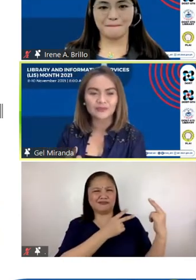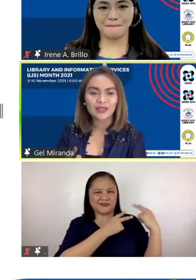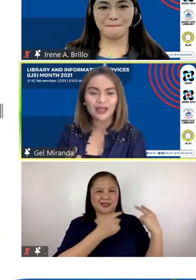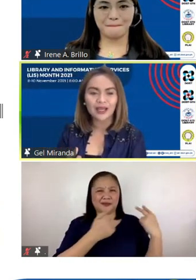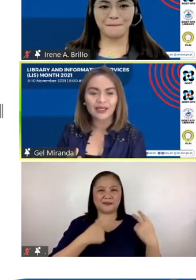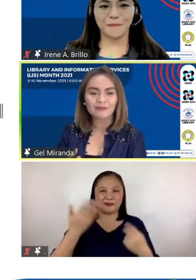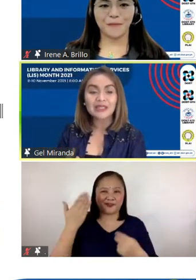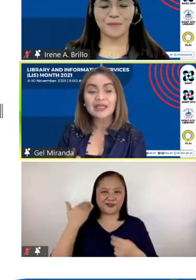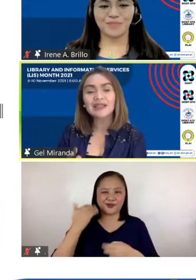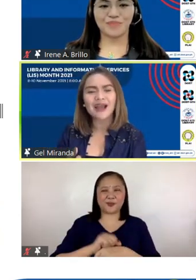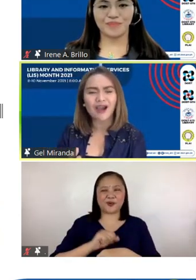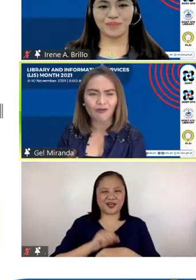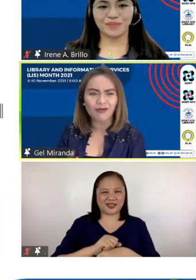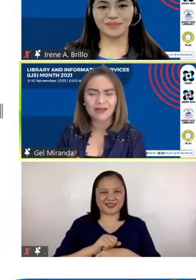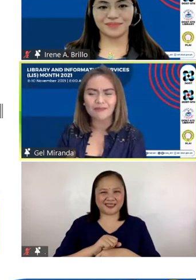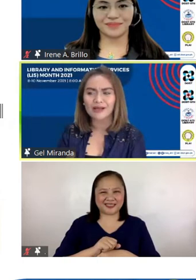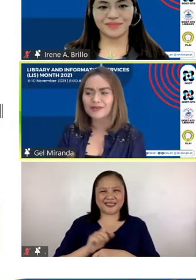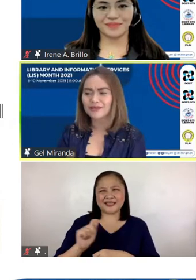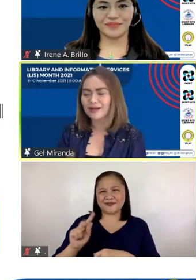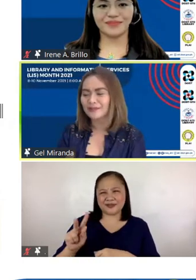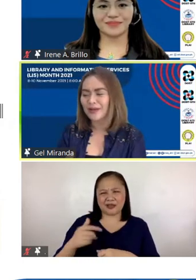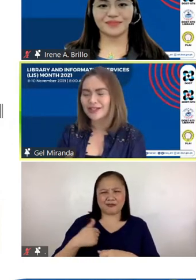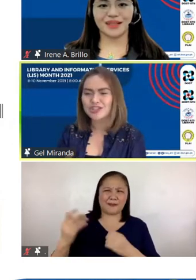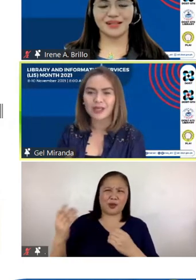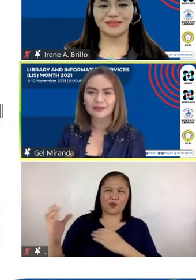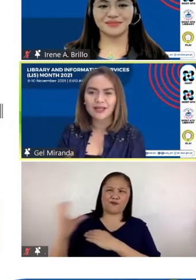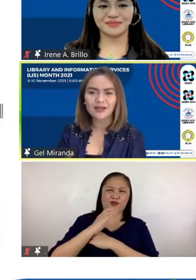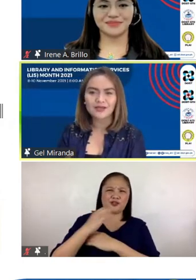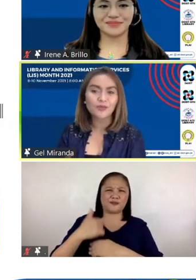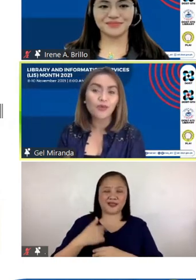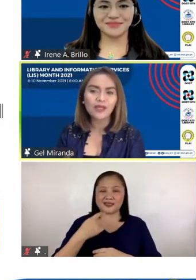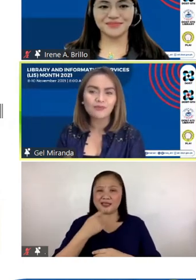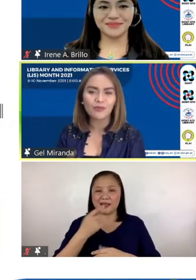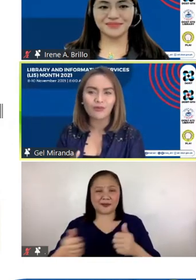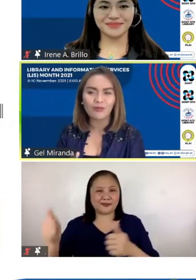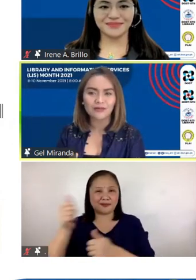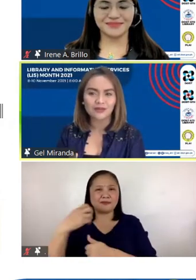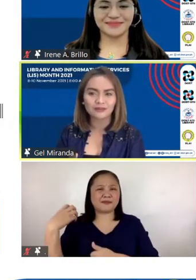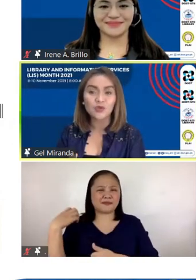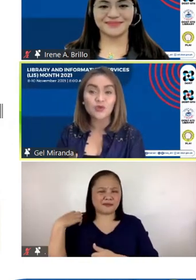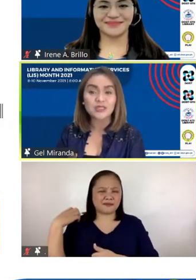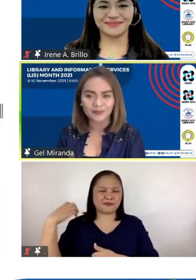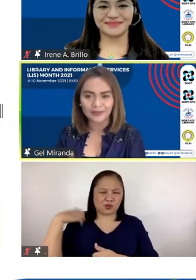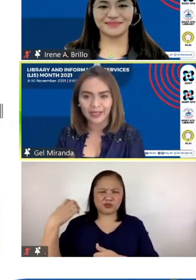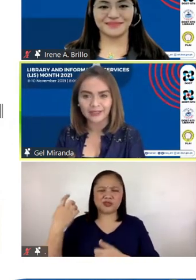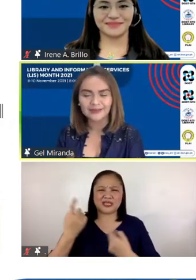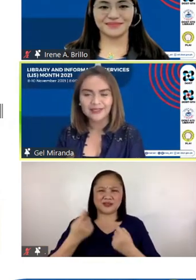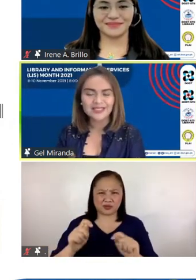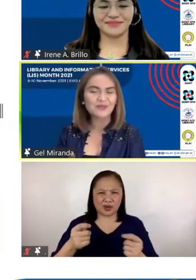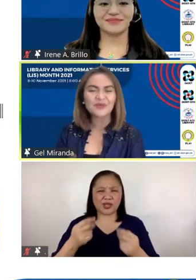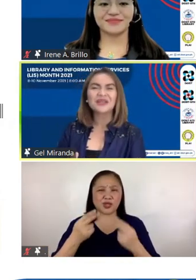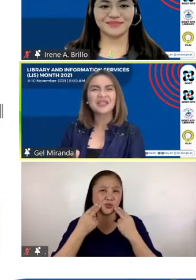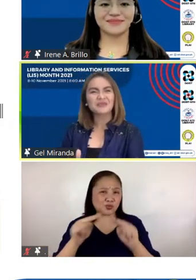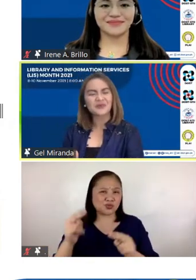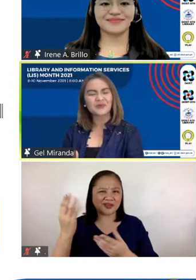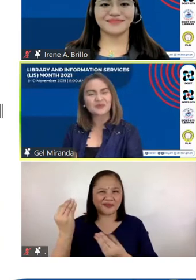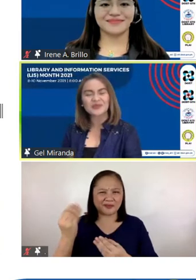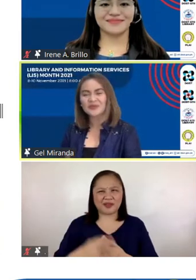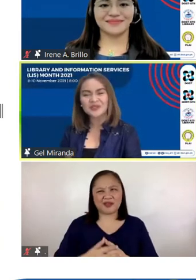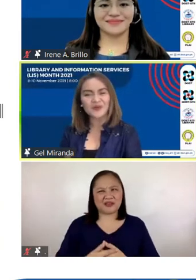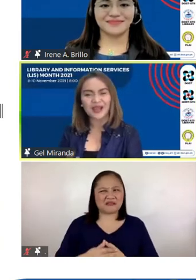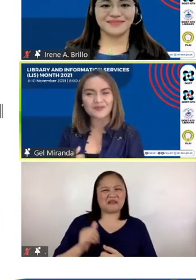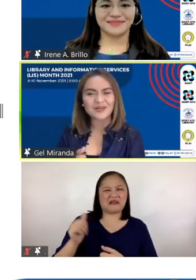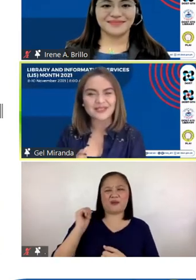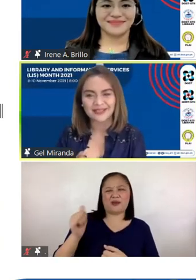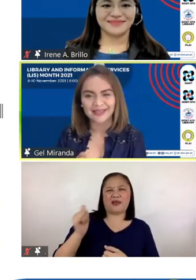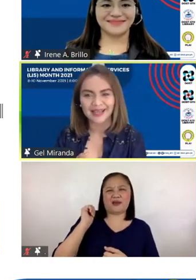istasyon, ay pinilit lang ako. Sabi ng gano'n ng management, subukan mong mag-news update. Sabi ko, ay hindi po,